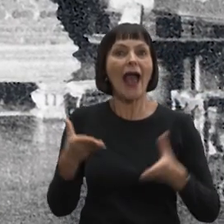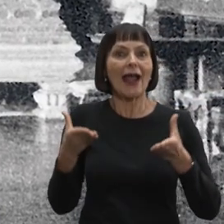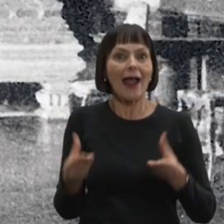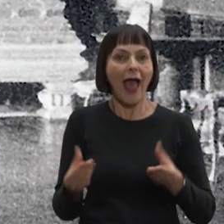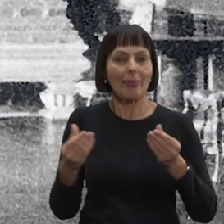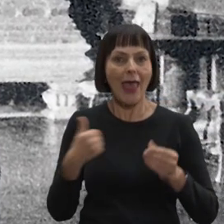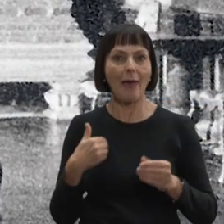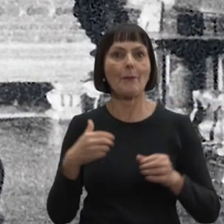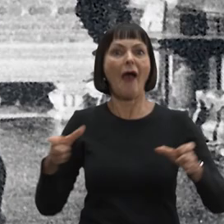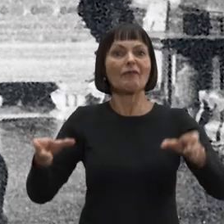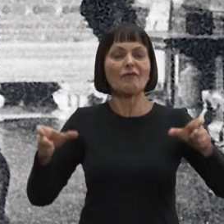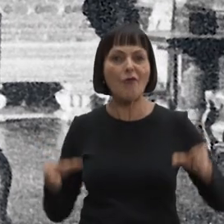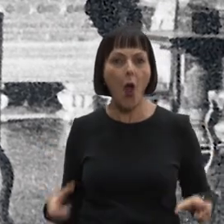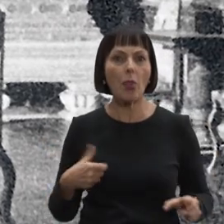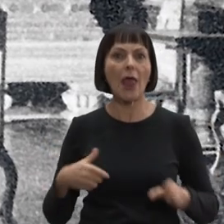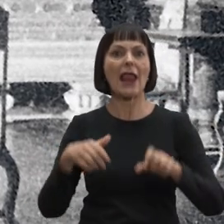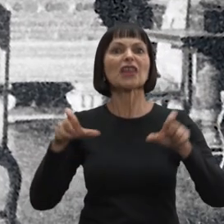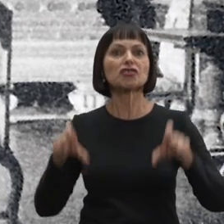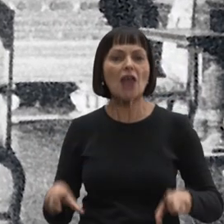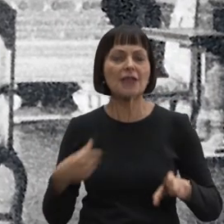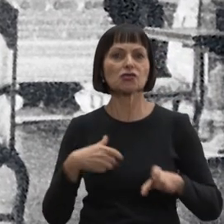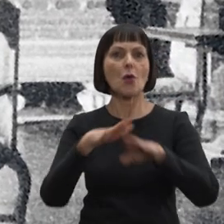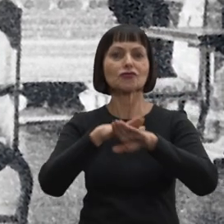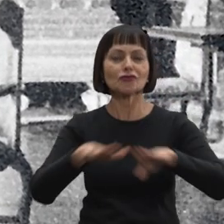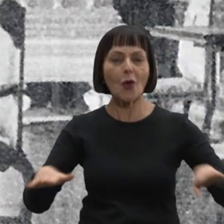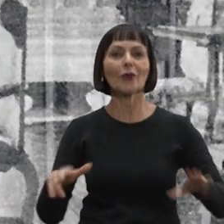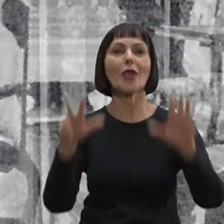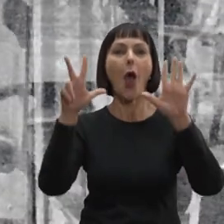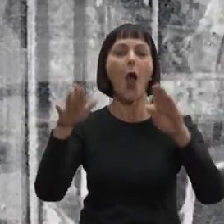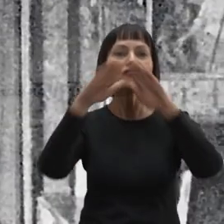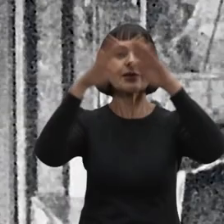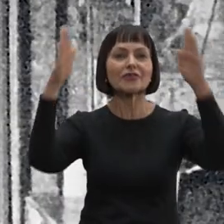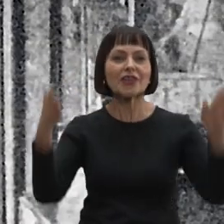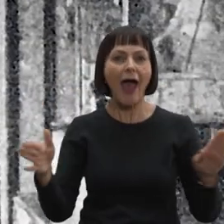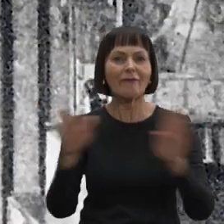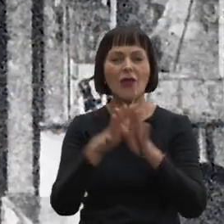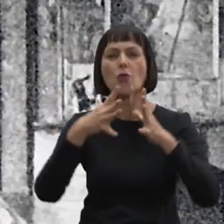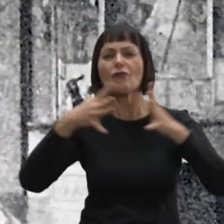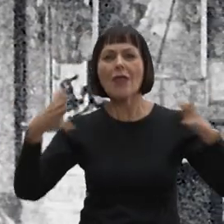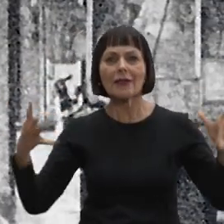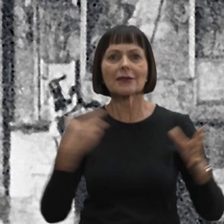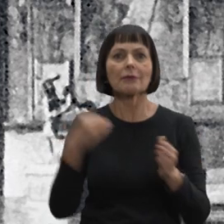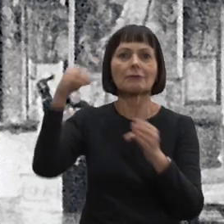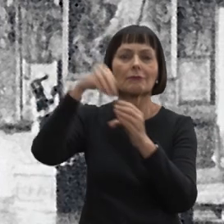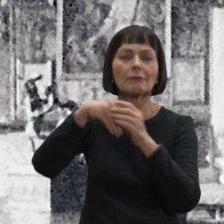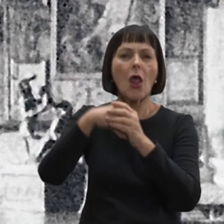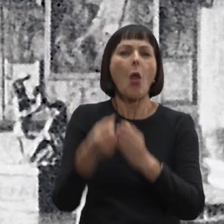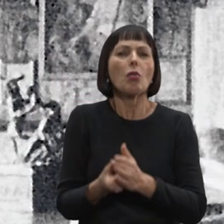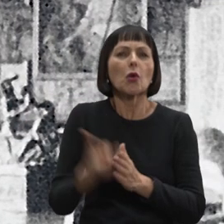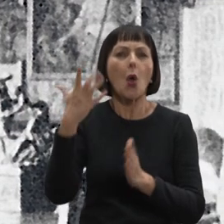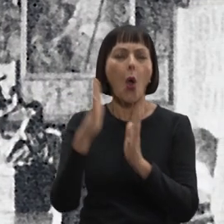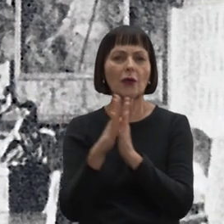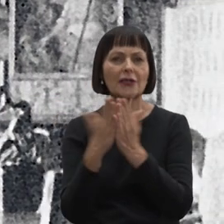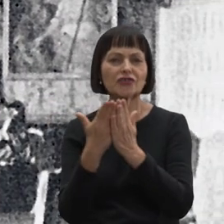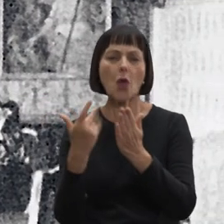krzesła, stół, kilka małych stolików oraz 8 szaf różnej wielkości, w których przechowywano drogocenne